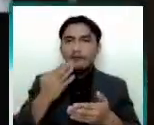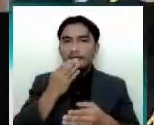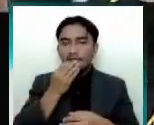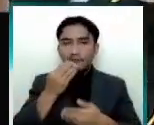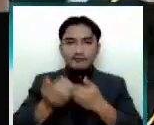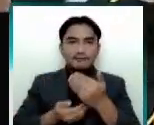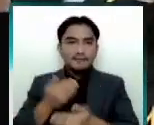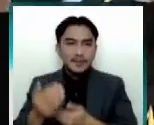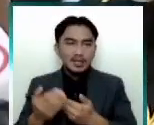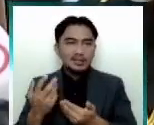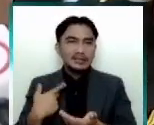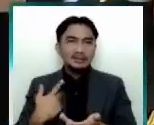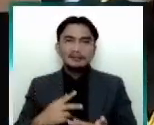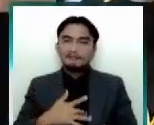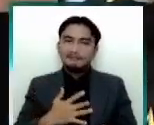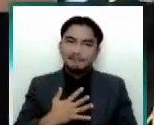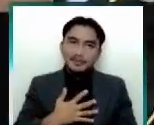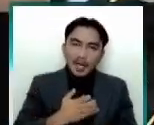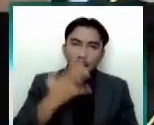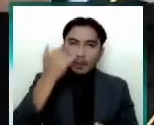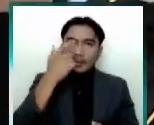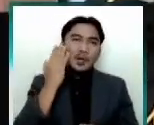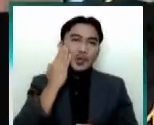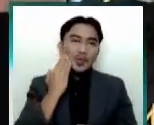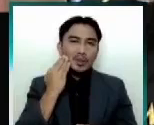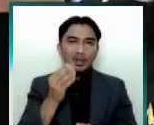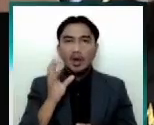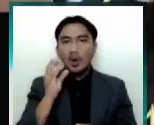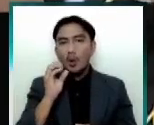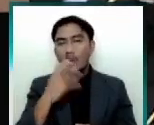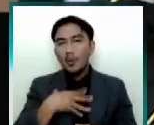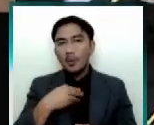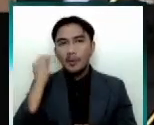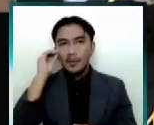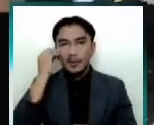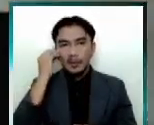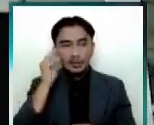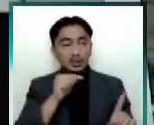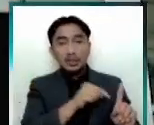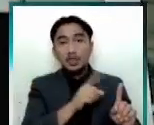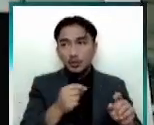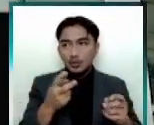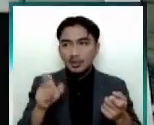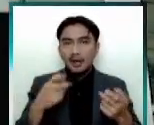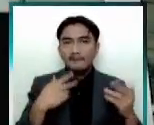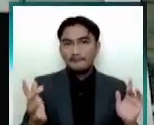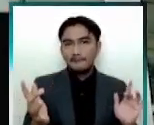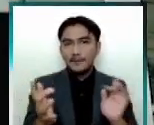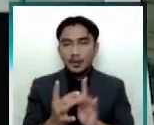puting sibuyas. Kaya isinusulong ng senadora ang contract growing kung saan direktang bibili ang mga restaurant sa mga